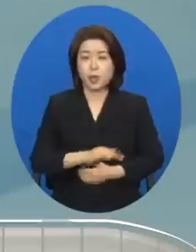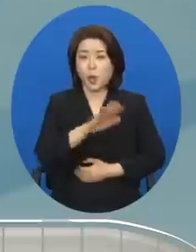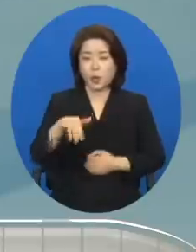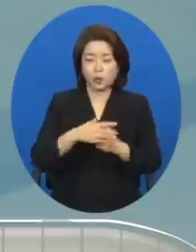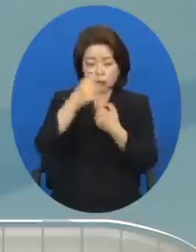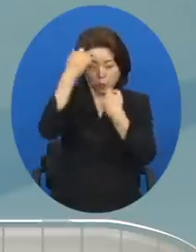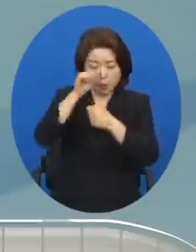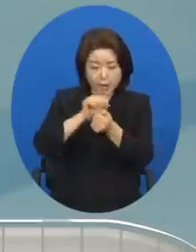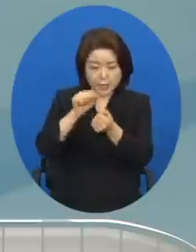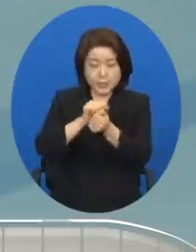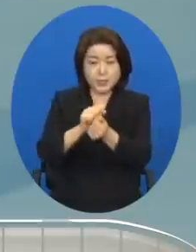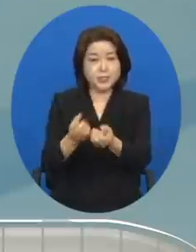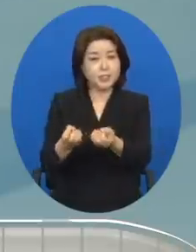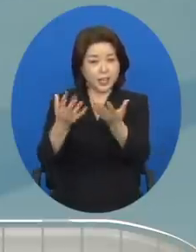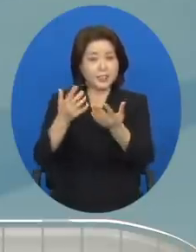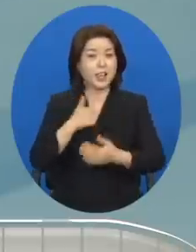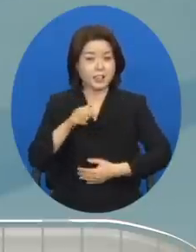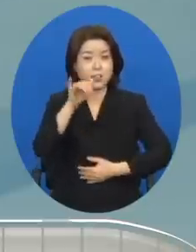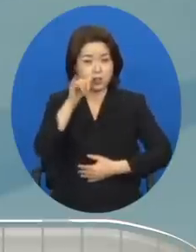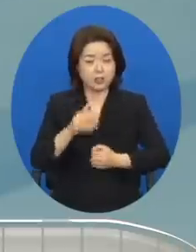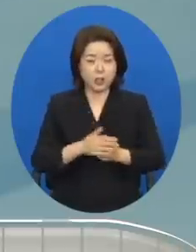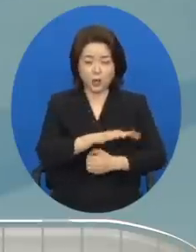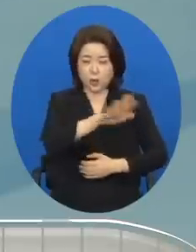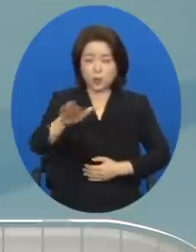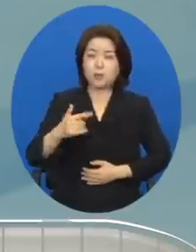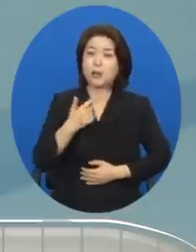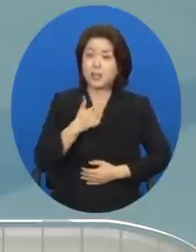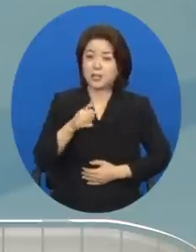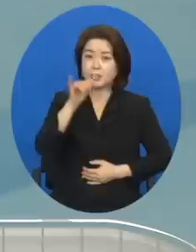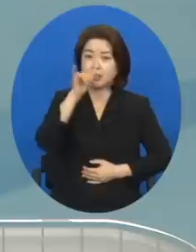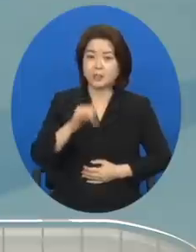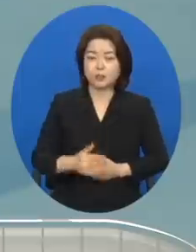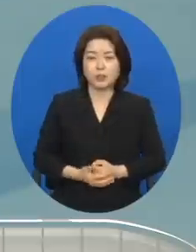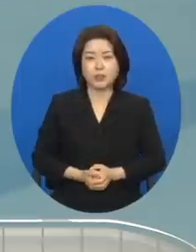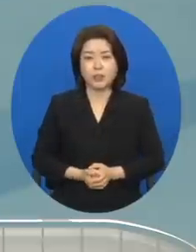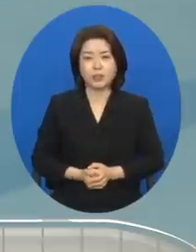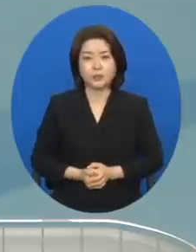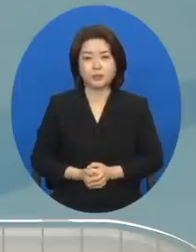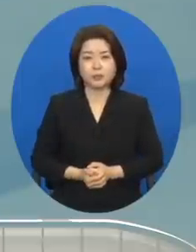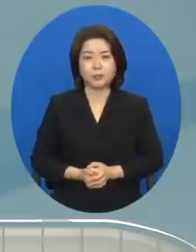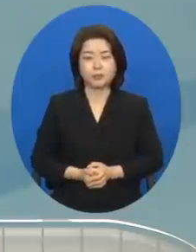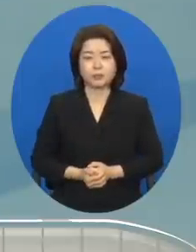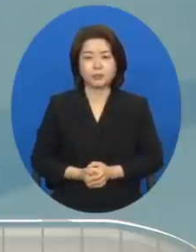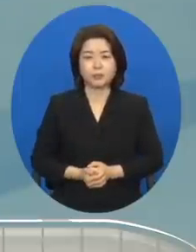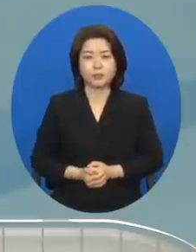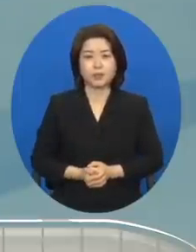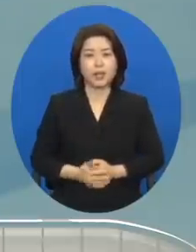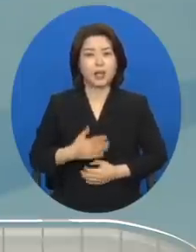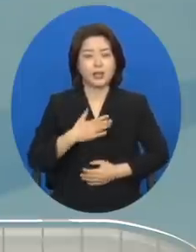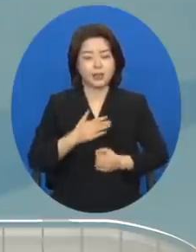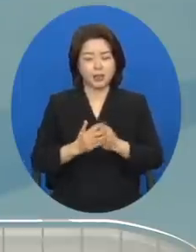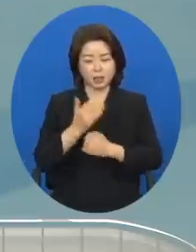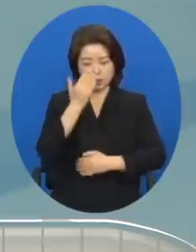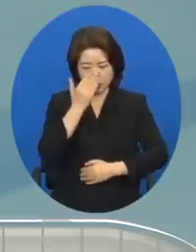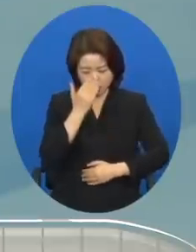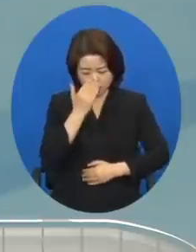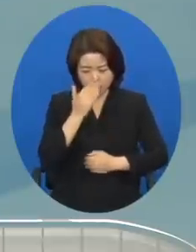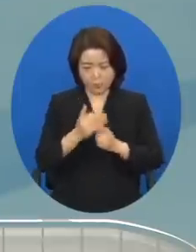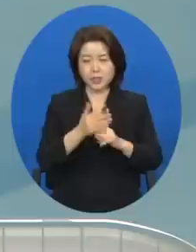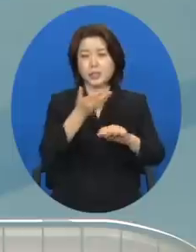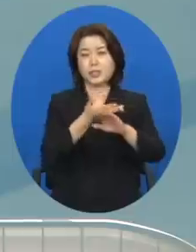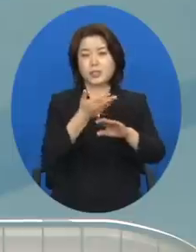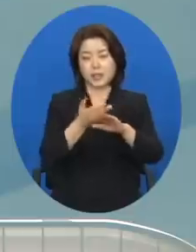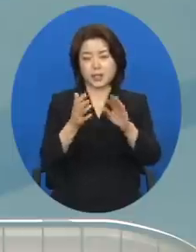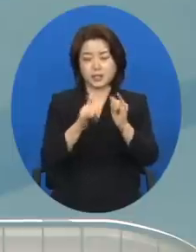세족식은 합니다. 여러분도 아마 세족식을 해보셨을 거예요. 근데 내가 이렇게 겸손히 다른 사람